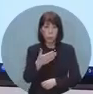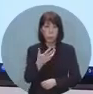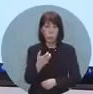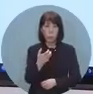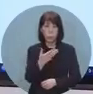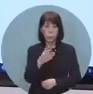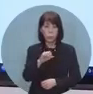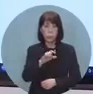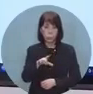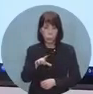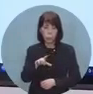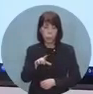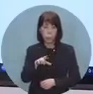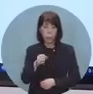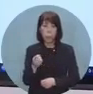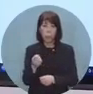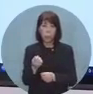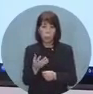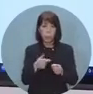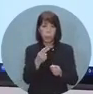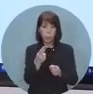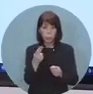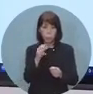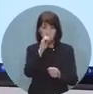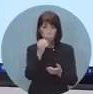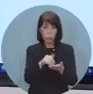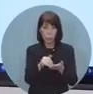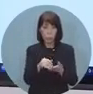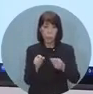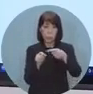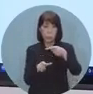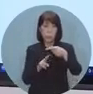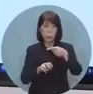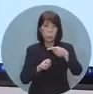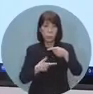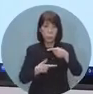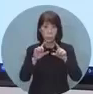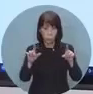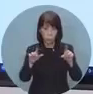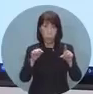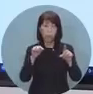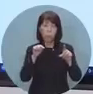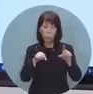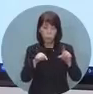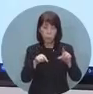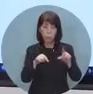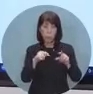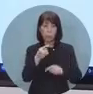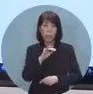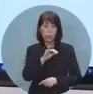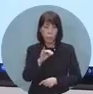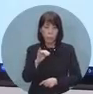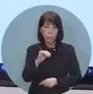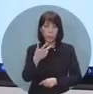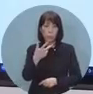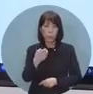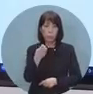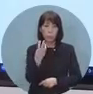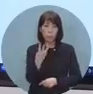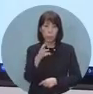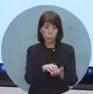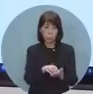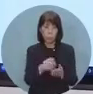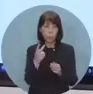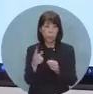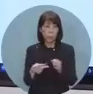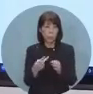円と説明しえレバ6年度の予算の概要これ1月26日に公表されてますけどもえこれについて13億円と記載されて